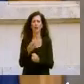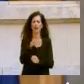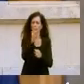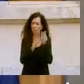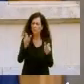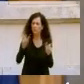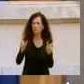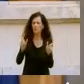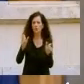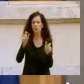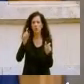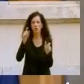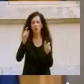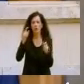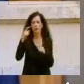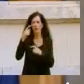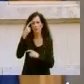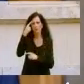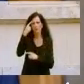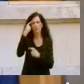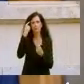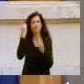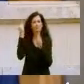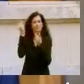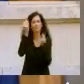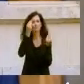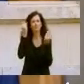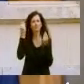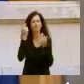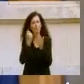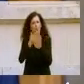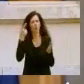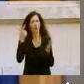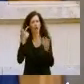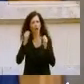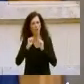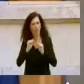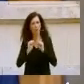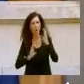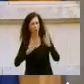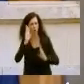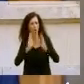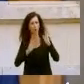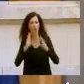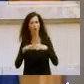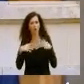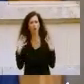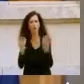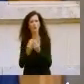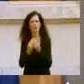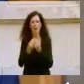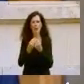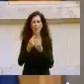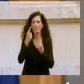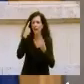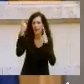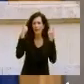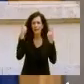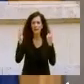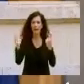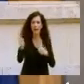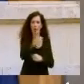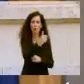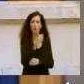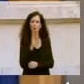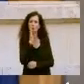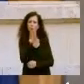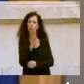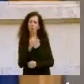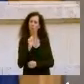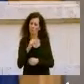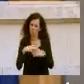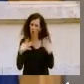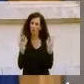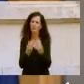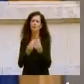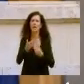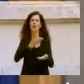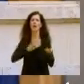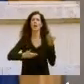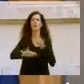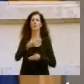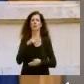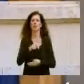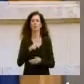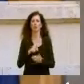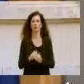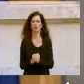per avere un confronto raccogliere le loro idee i loro suggerimenti abbiamo già una